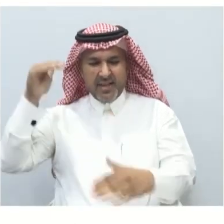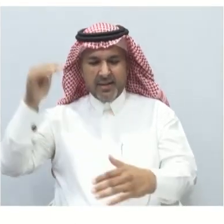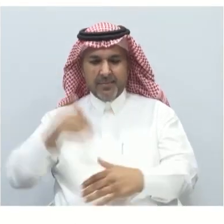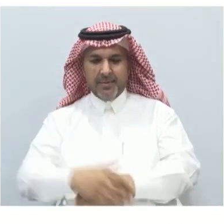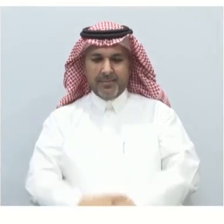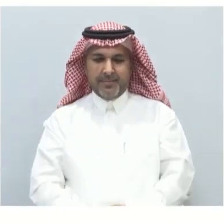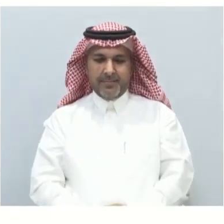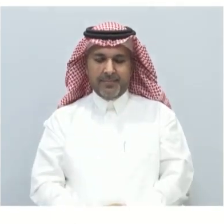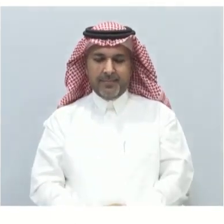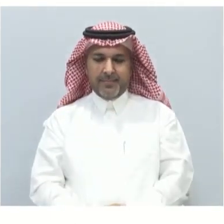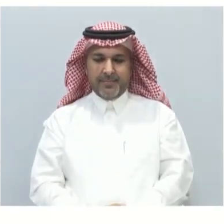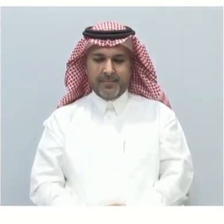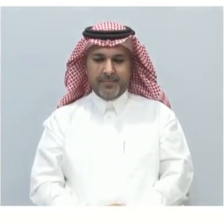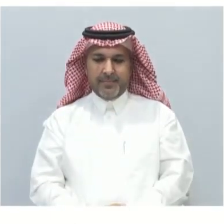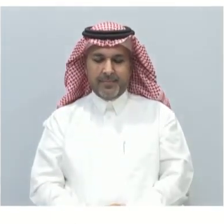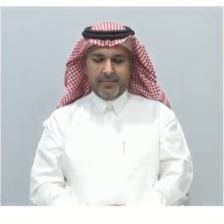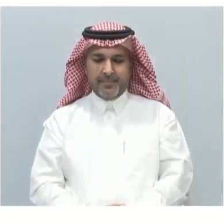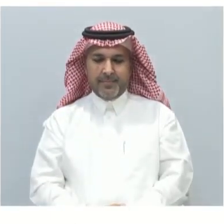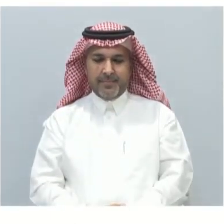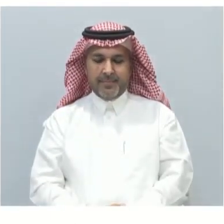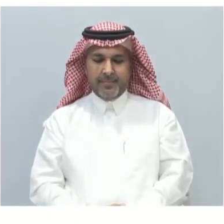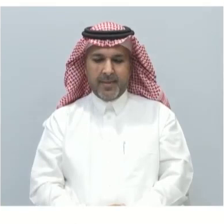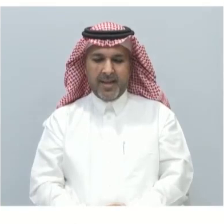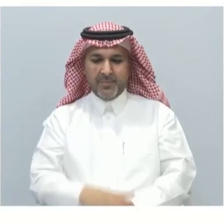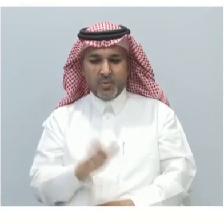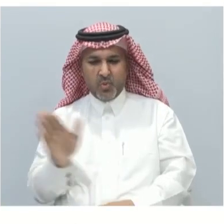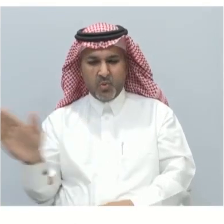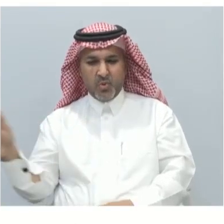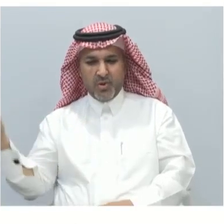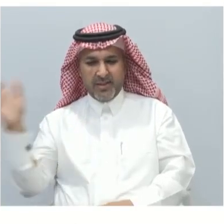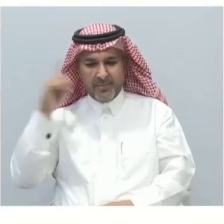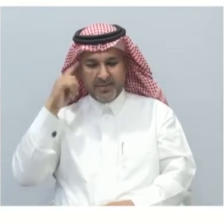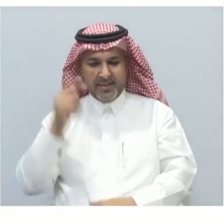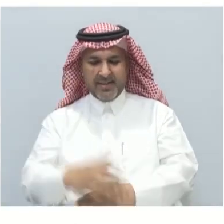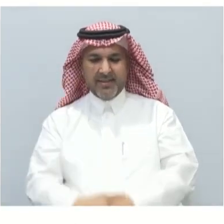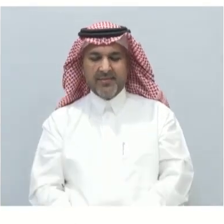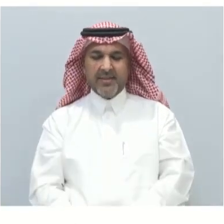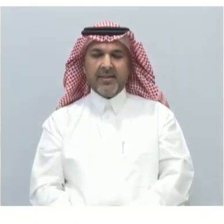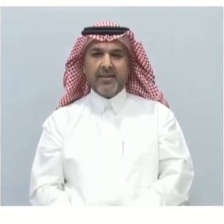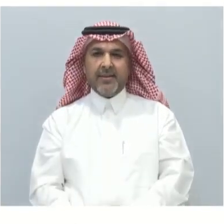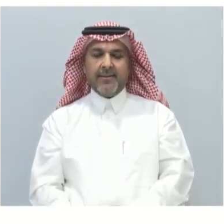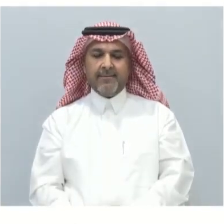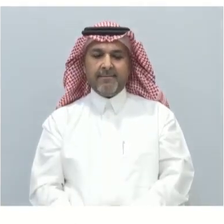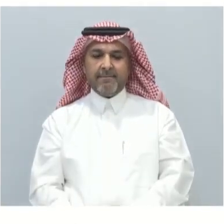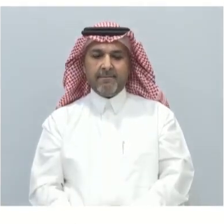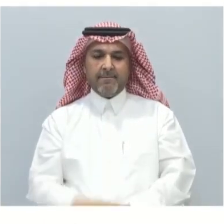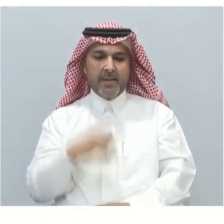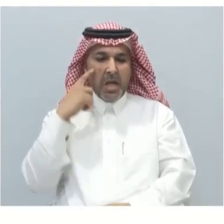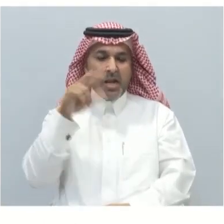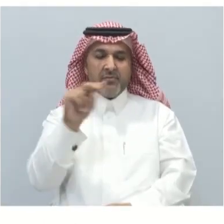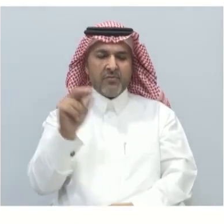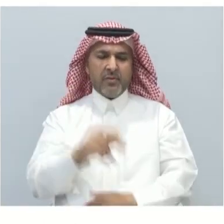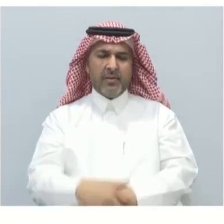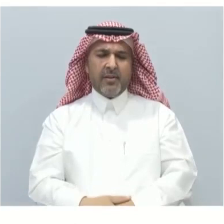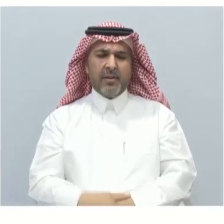الما لا نهايه مفتوح طبعا الما لا نهايه دائما تكون مفتوحه كما ذكرنا لكم سابقا نفس السؤال بالضبط هنا